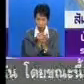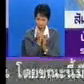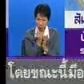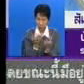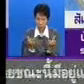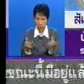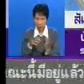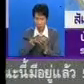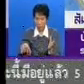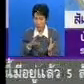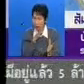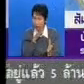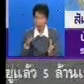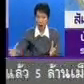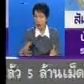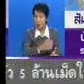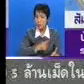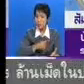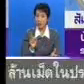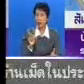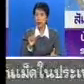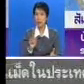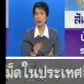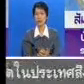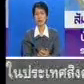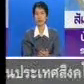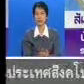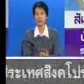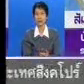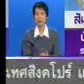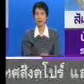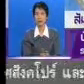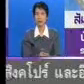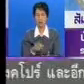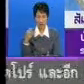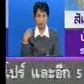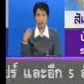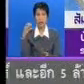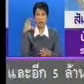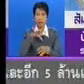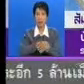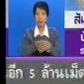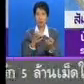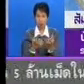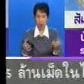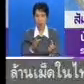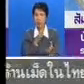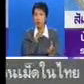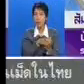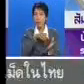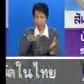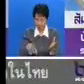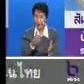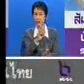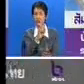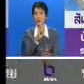ฎหมายด้วยใช่ไหมฮะ ที่รับรายงานก็คือว่าเขาได้จับสินค้าละเมิดทรัพย์สินทางปัญญาค่ะ ครับ